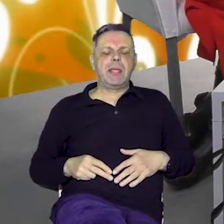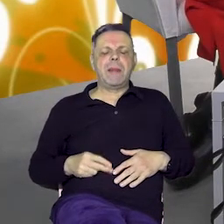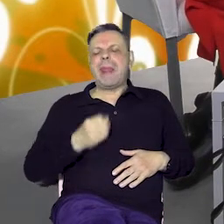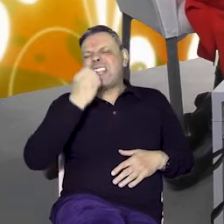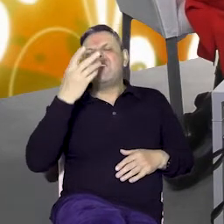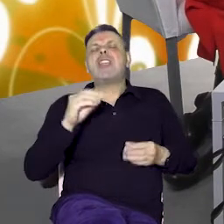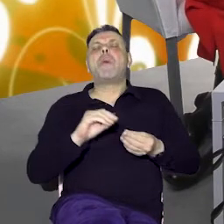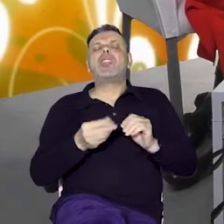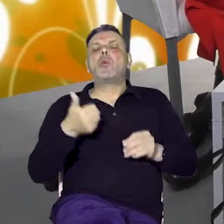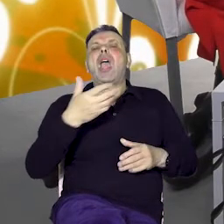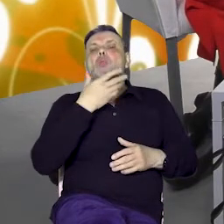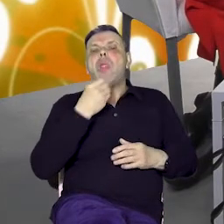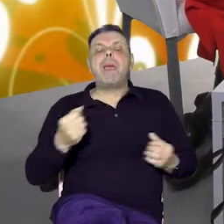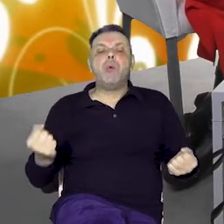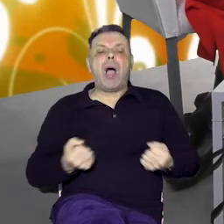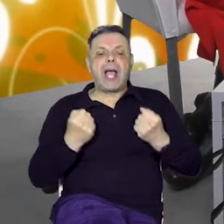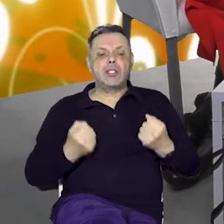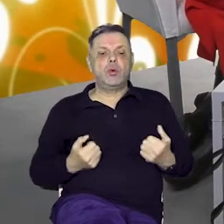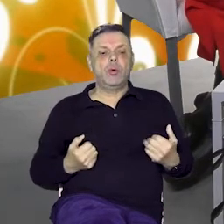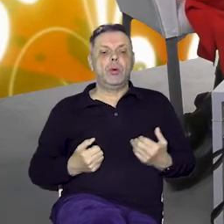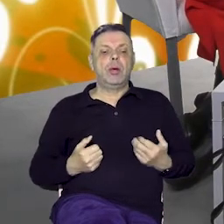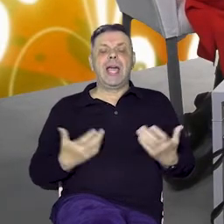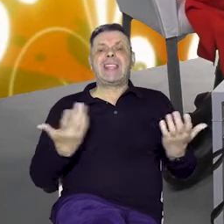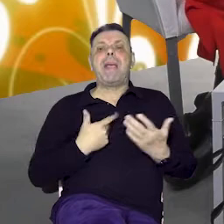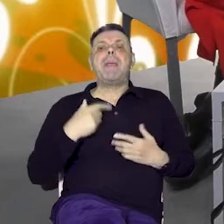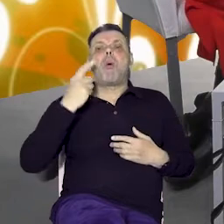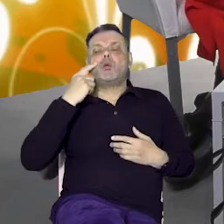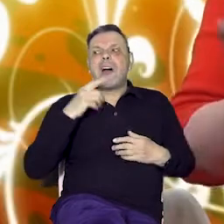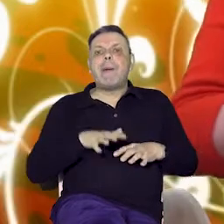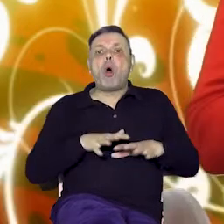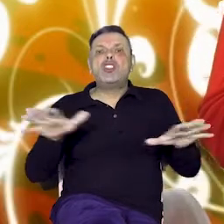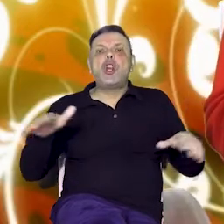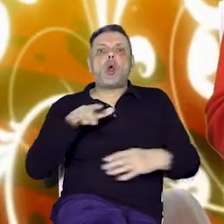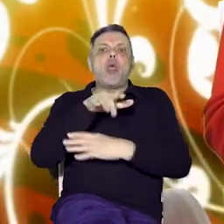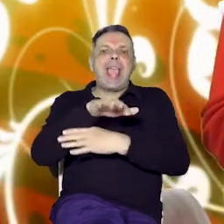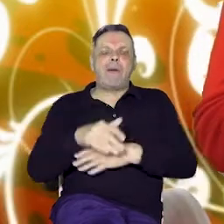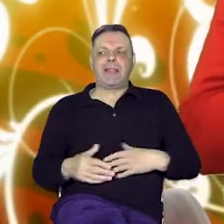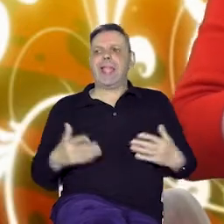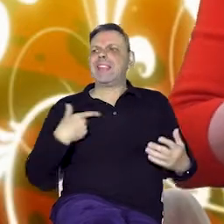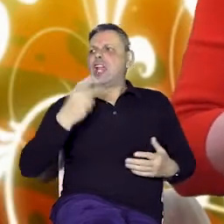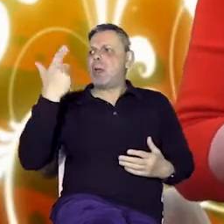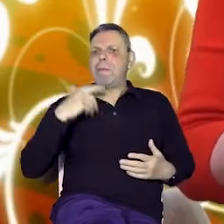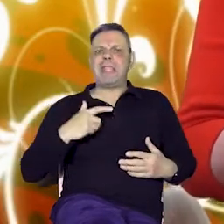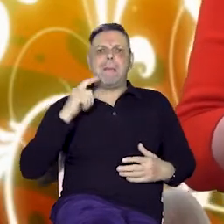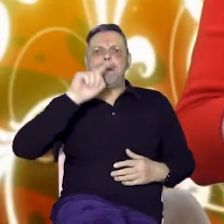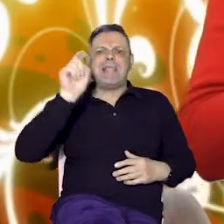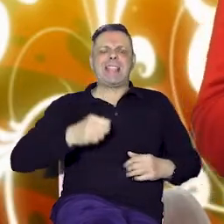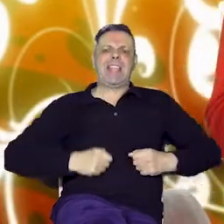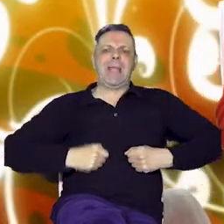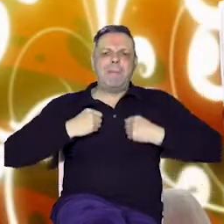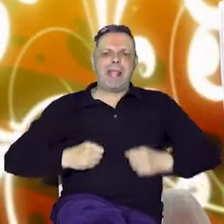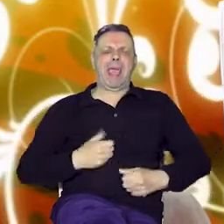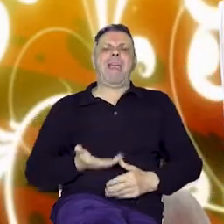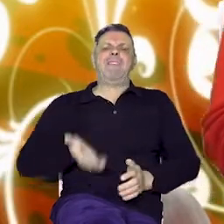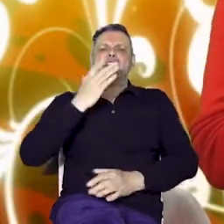Cvjetnom trgu jednu lijepu akciju. Sjajno. Gdje u stvari pokušavamo široko djelovati, gdje će biti pitanje debljine, gdje će biti pitanje